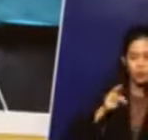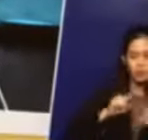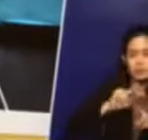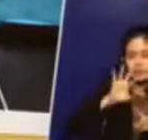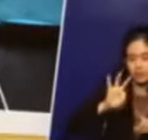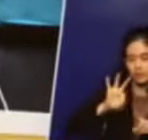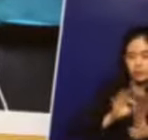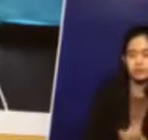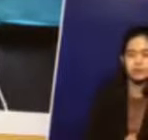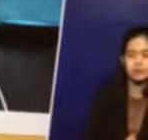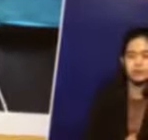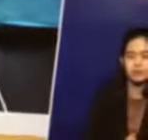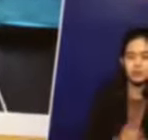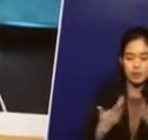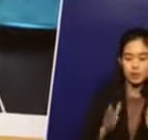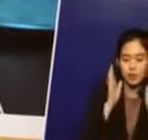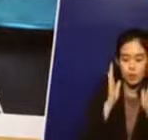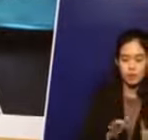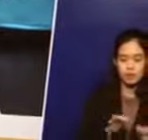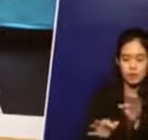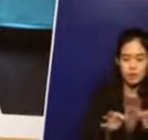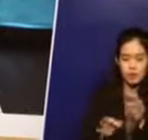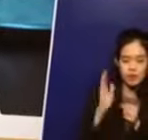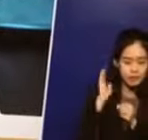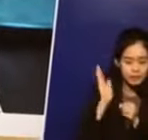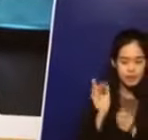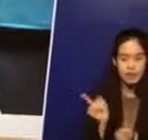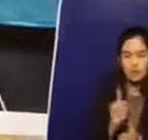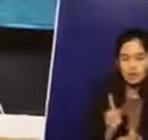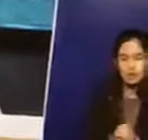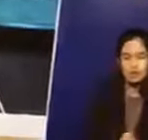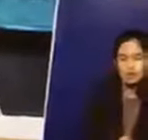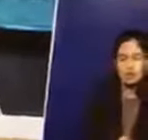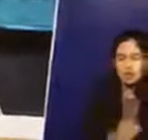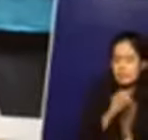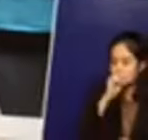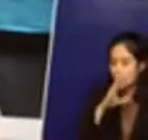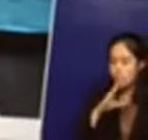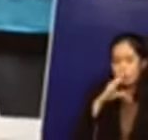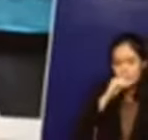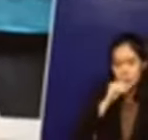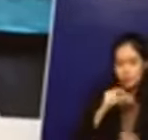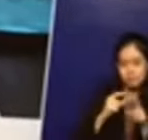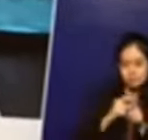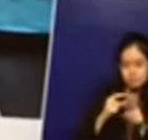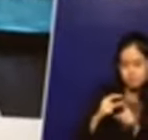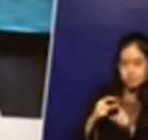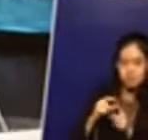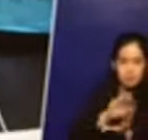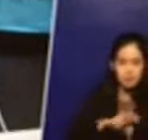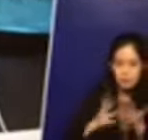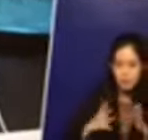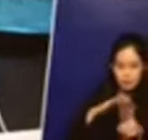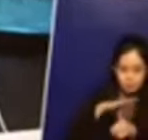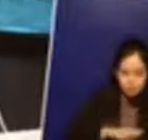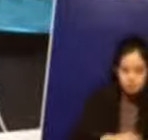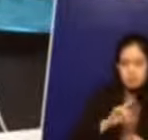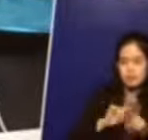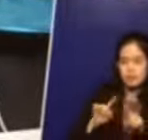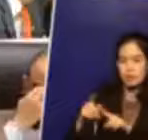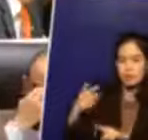ะคะแล้วก็ผู้อภิปรายด้วยผู้อภิปรายเนี่ยใช้วาจาเสียดสีไม่สุภาพเลยค่ะนะคะขอให้ท่านประธ